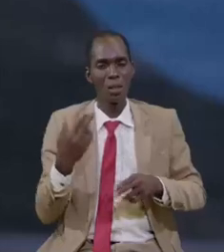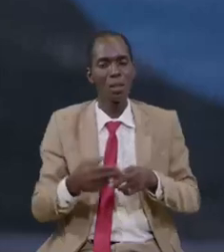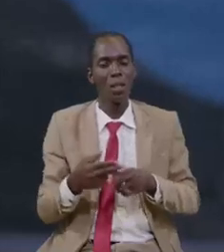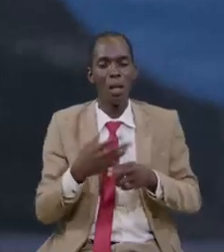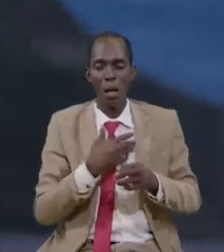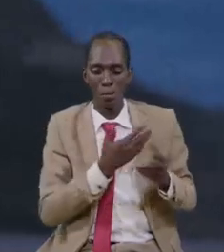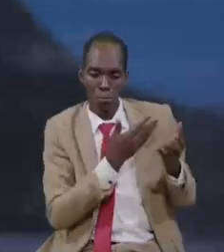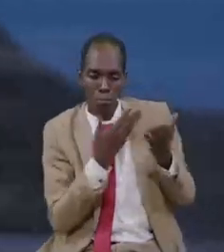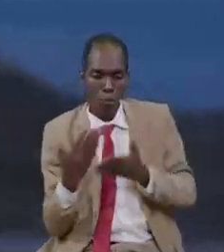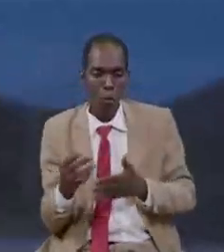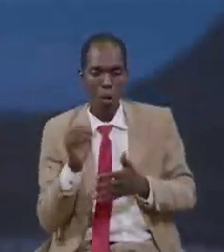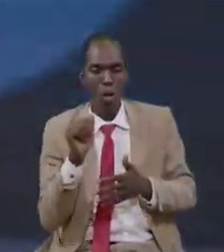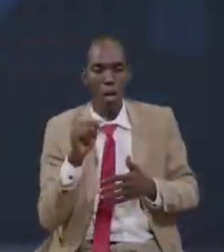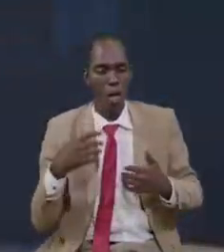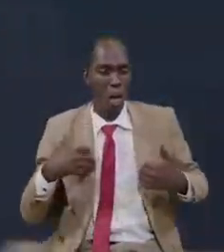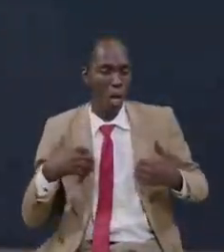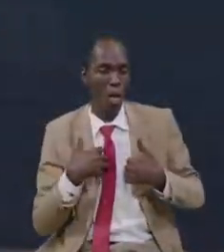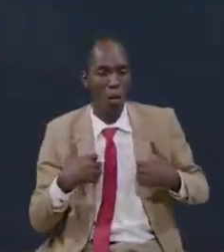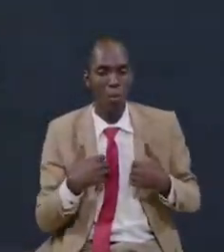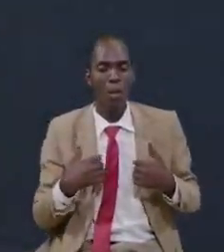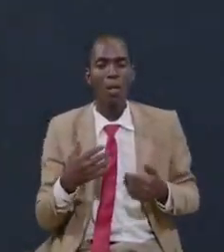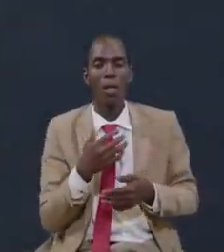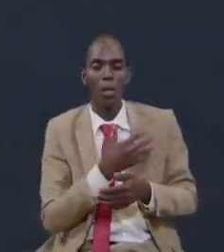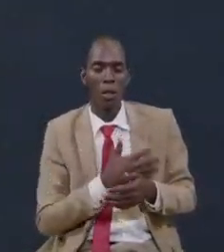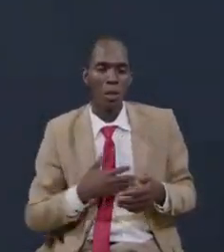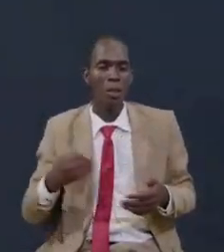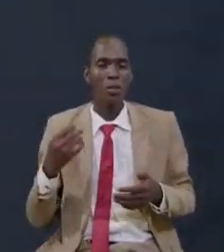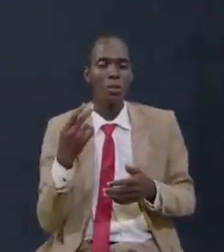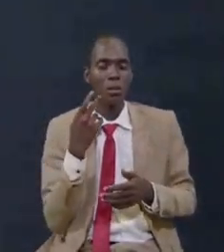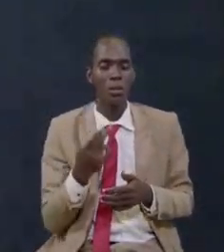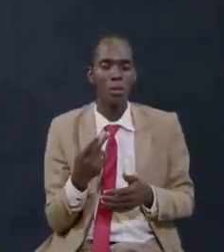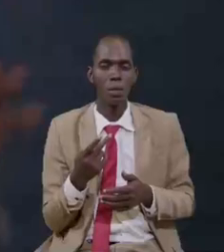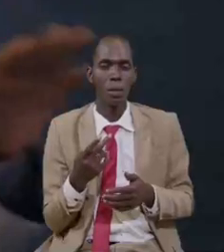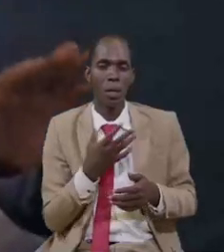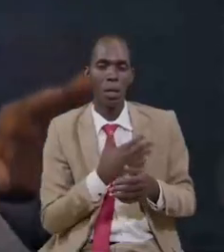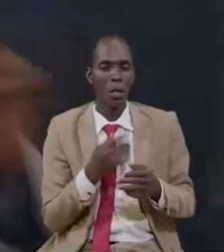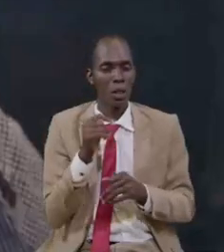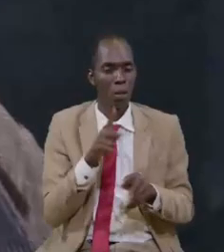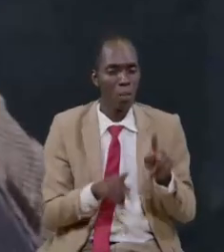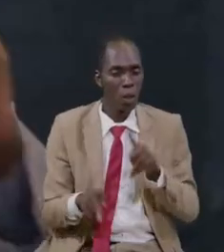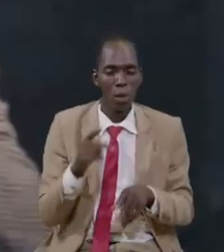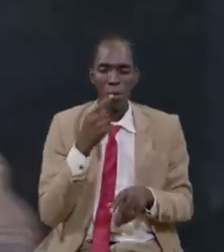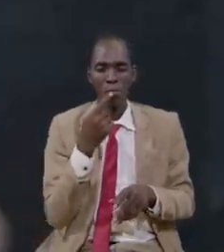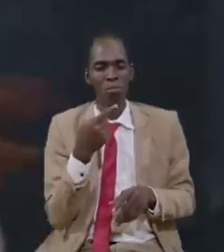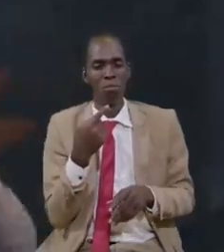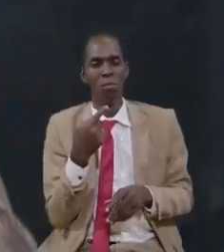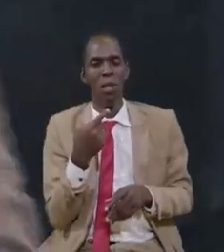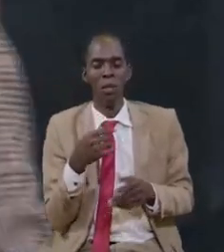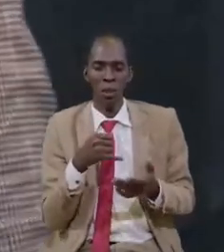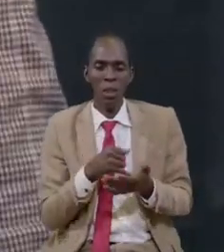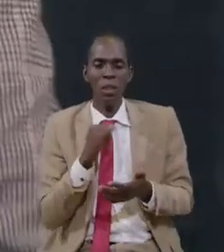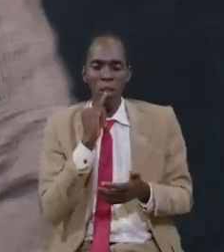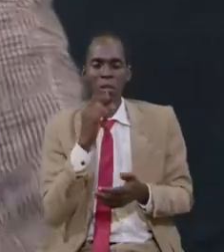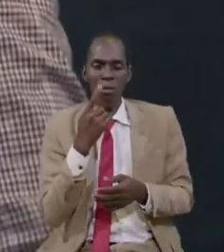Le moi qui a poussé Hérode quand il a fait un discours ayant dit, oh, la voix d'un dieu et